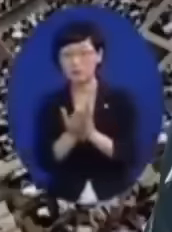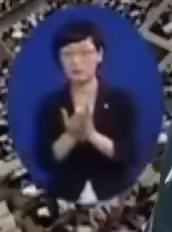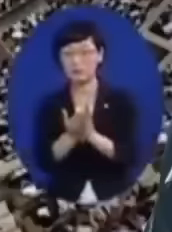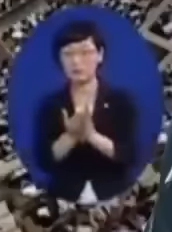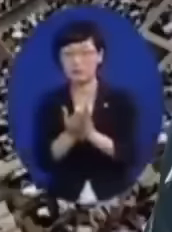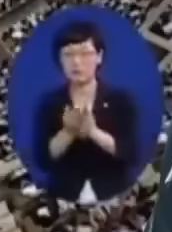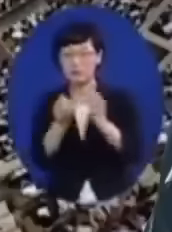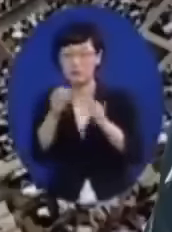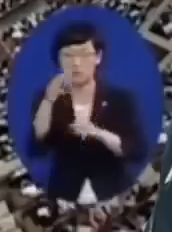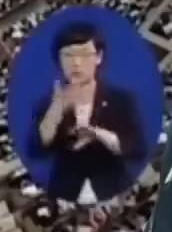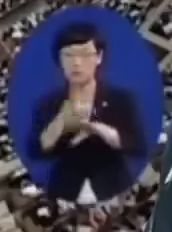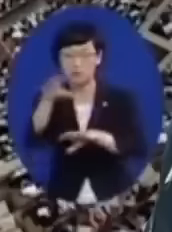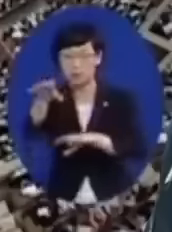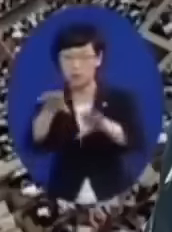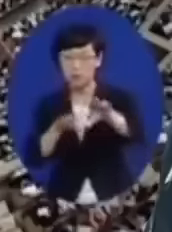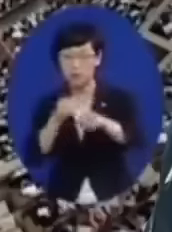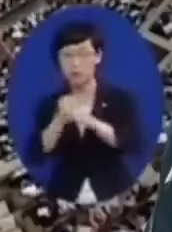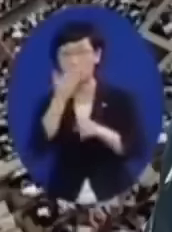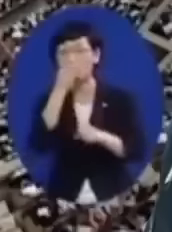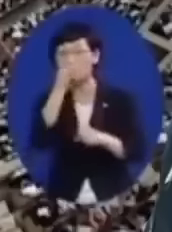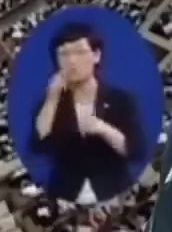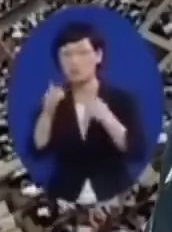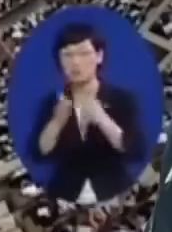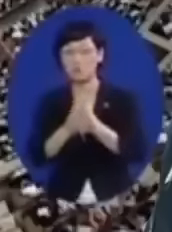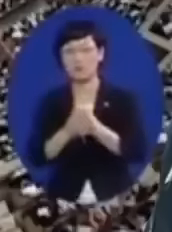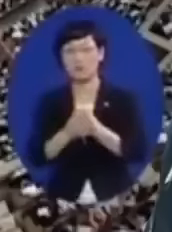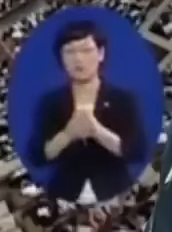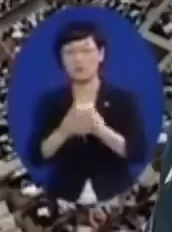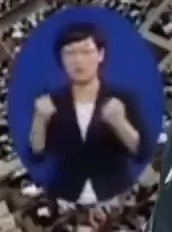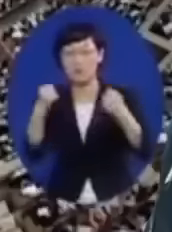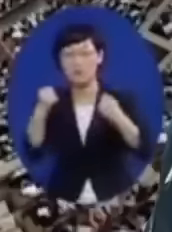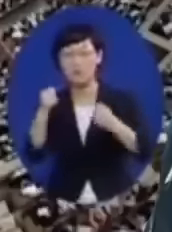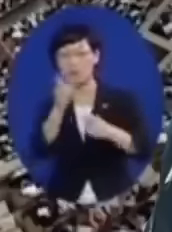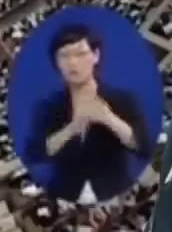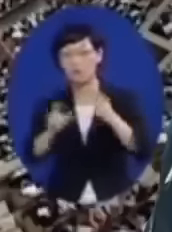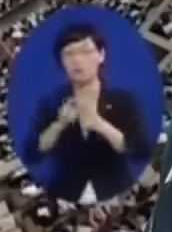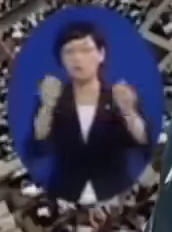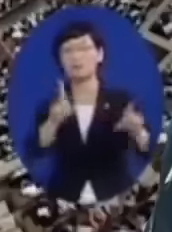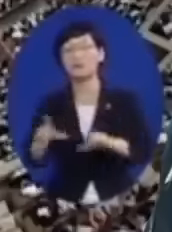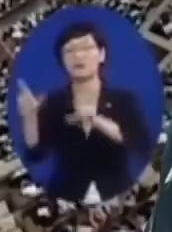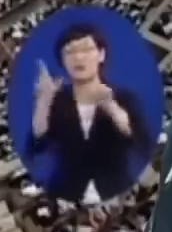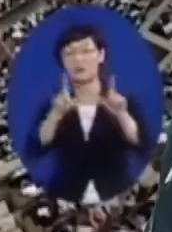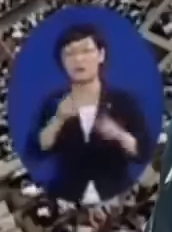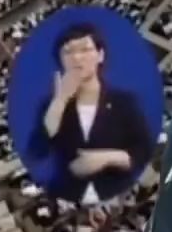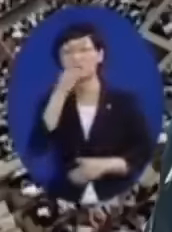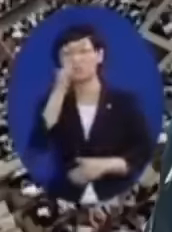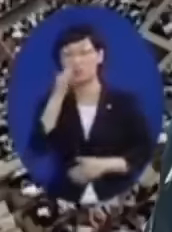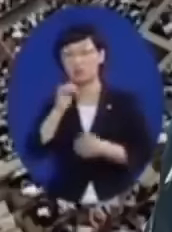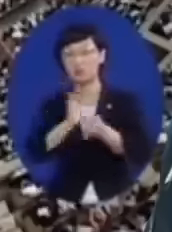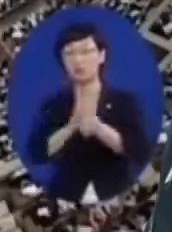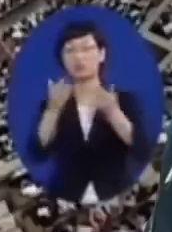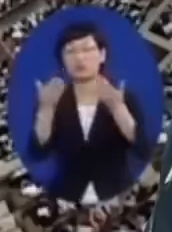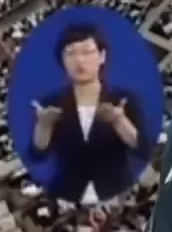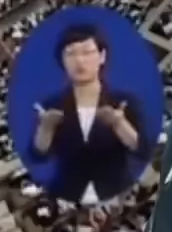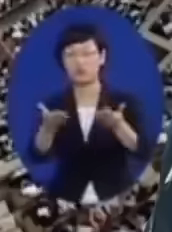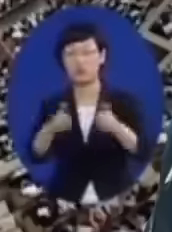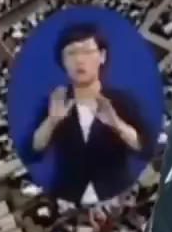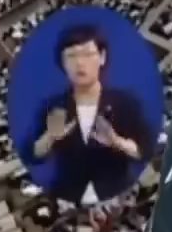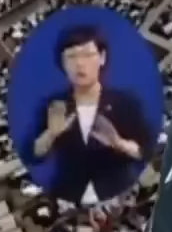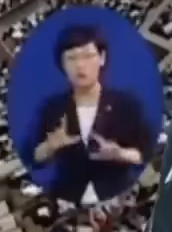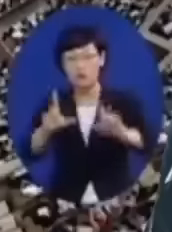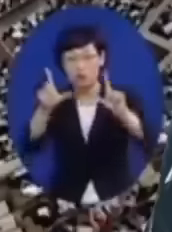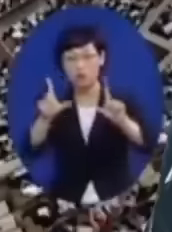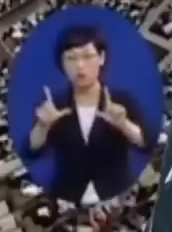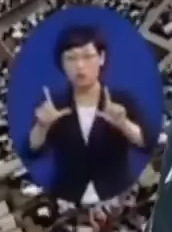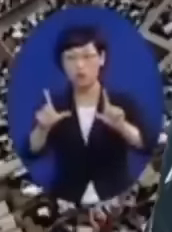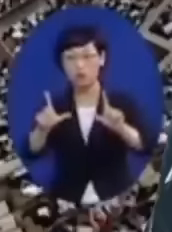더 길게 해줄 건강하게 살아갈 수 있도록 해 주었습니다. 오늘날 우리